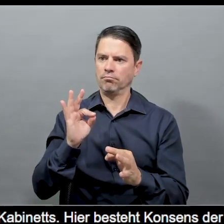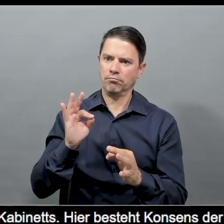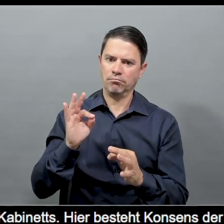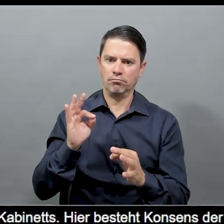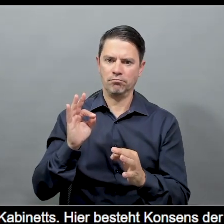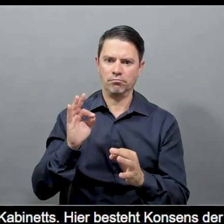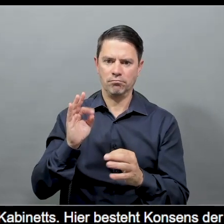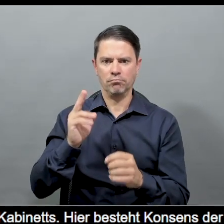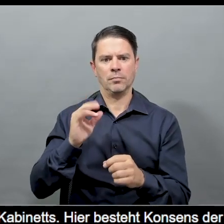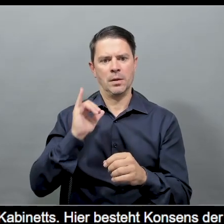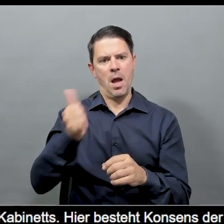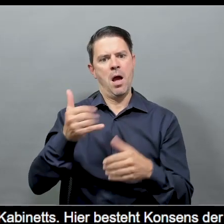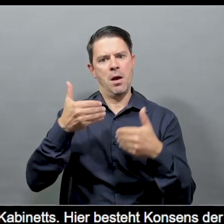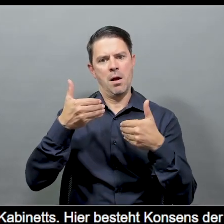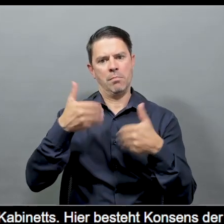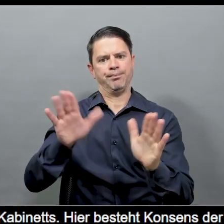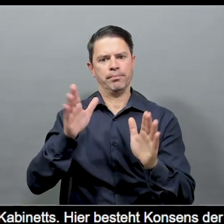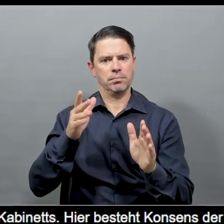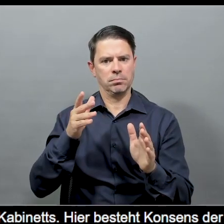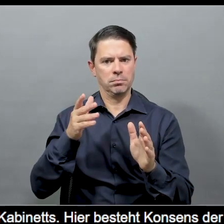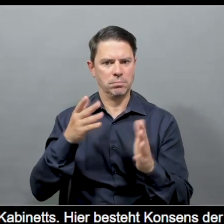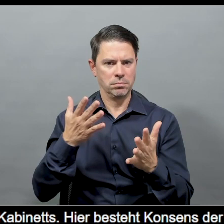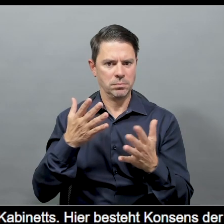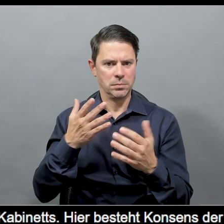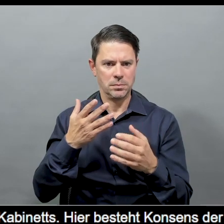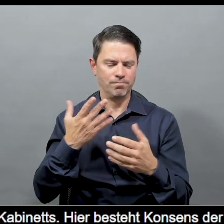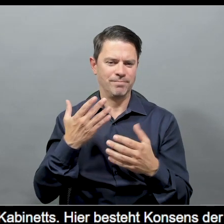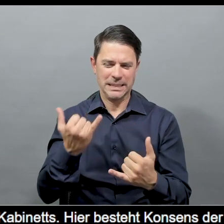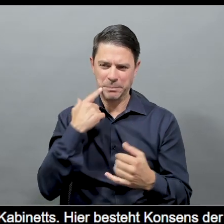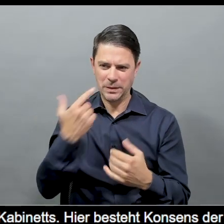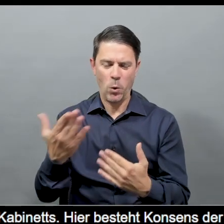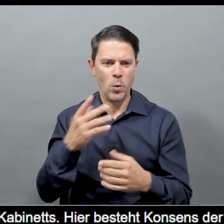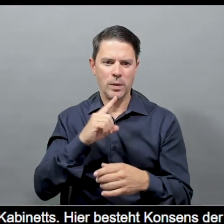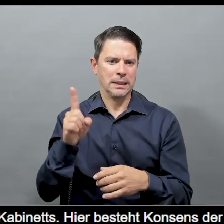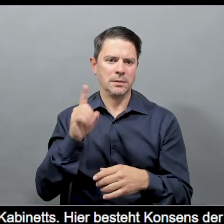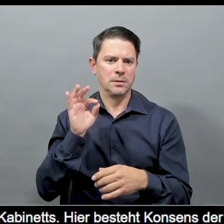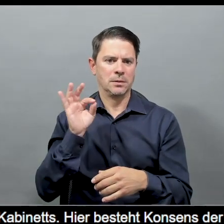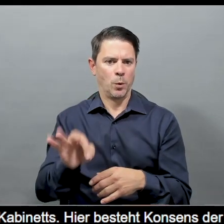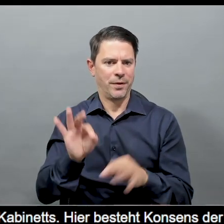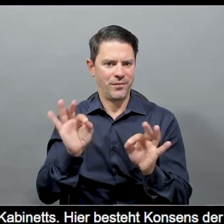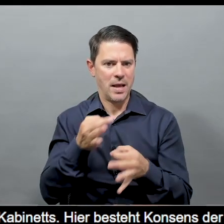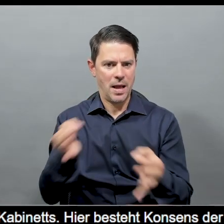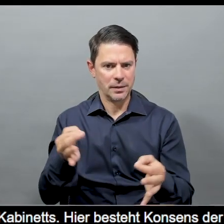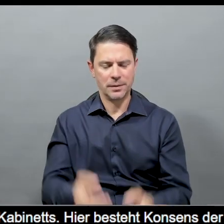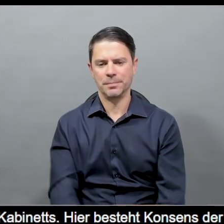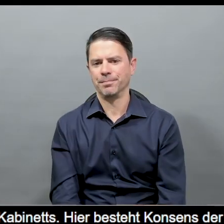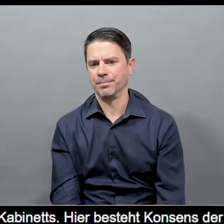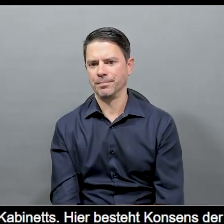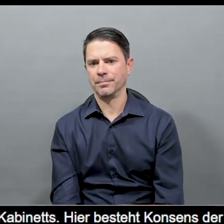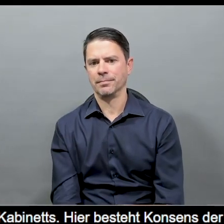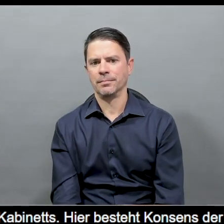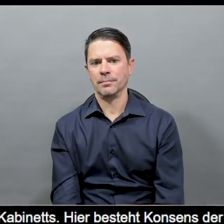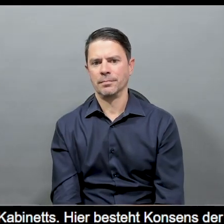Wenn Sie eine Nachfrage gestatten, wie viele der zehn Punkte müsste denn abgeräumt werden, dass Sie mitgehen bzw. anders gefragt,